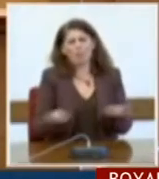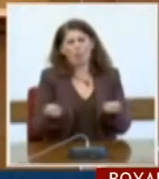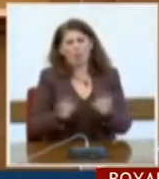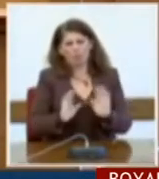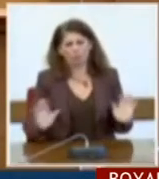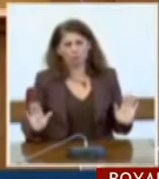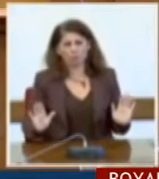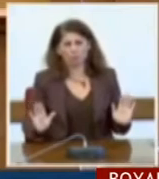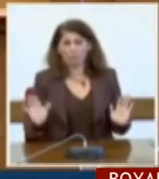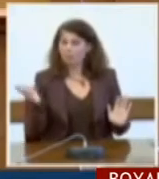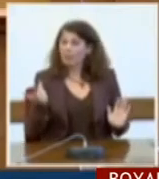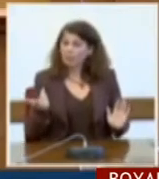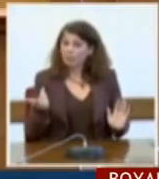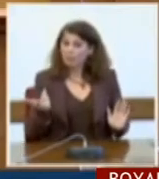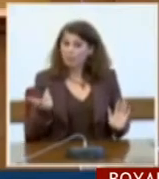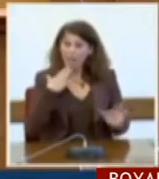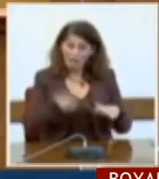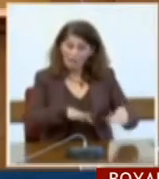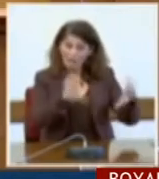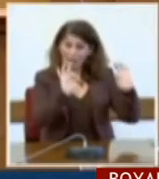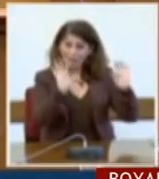Γιατί στις αρχές Σεπτέμβρη,